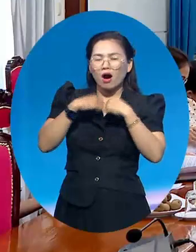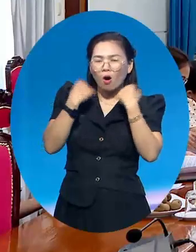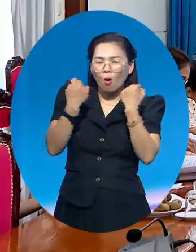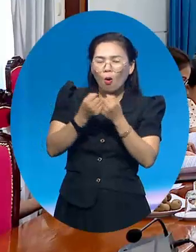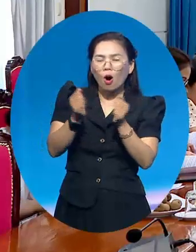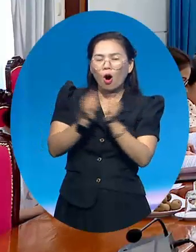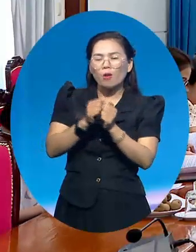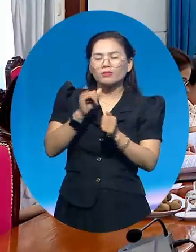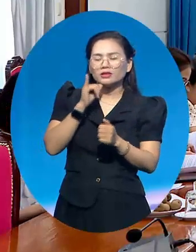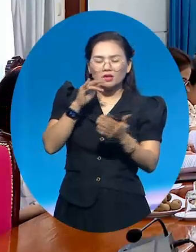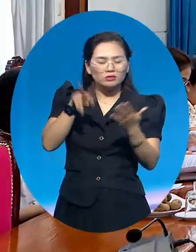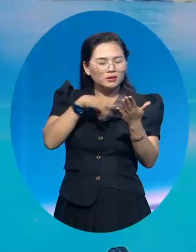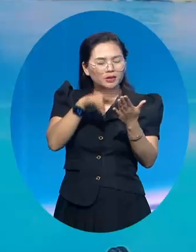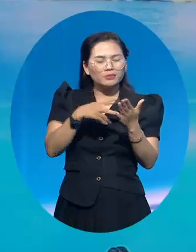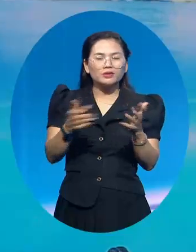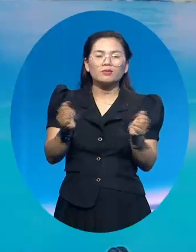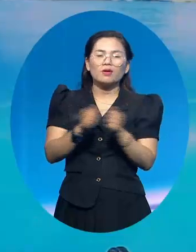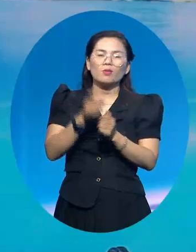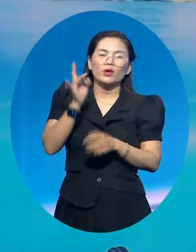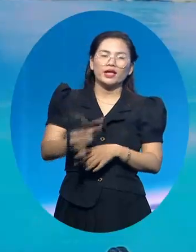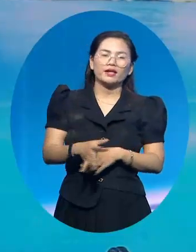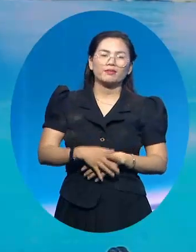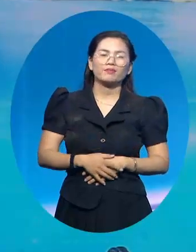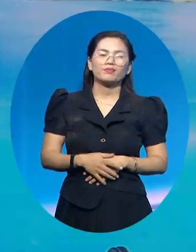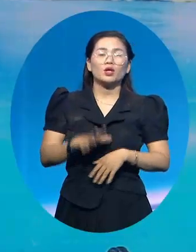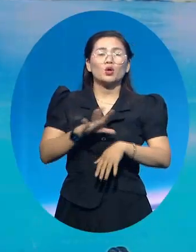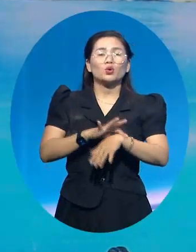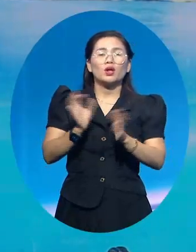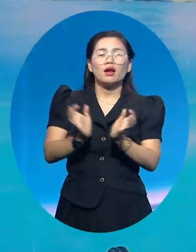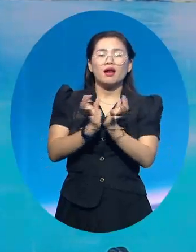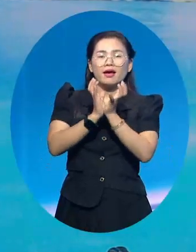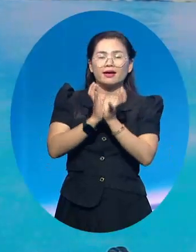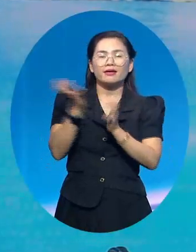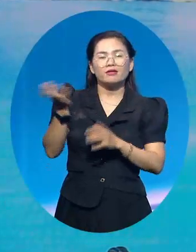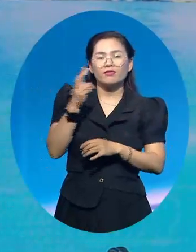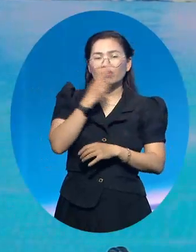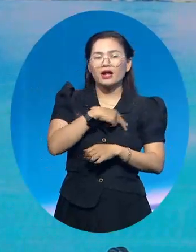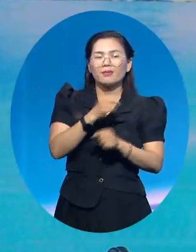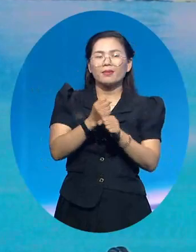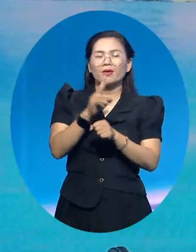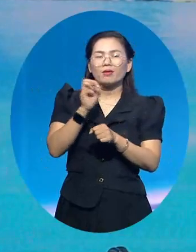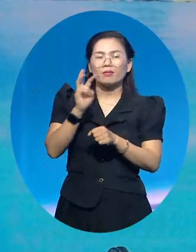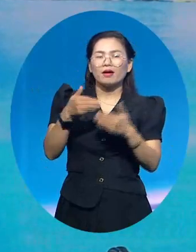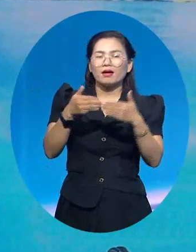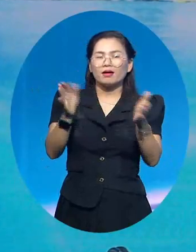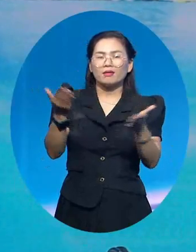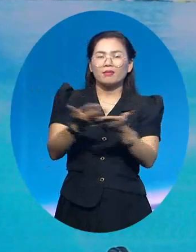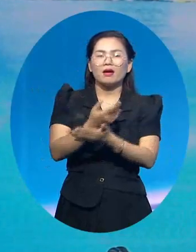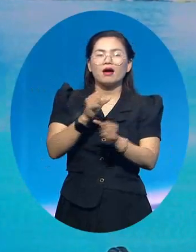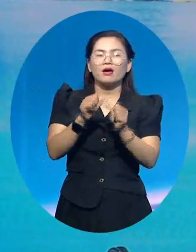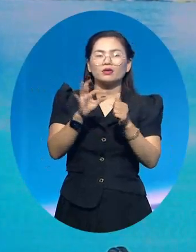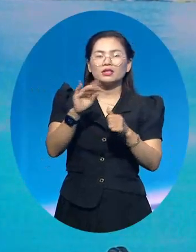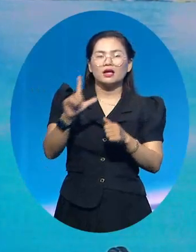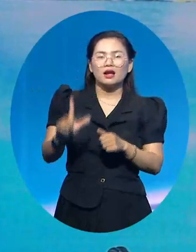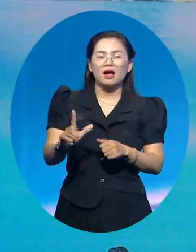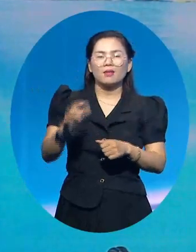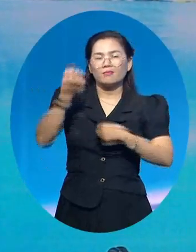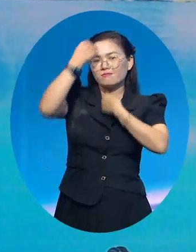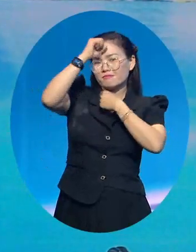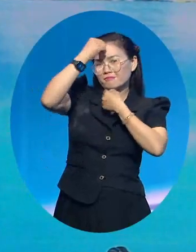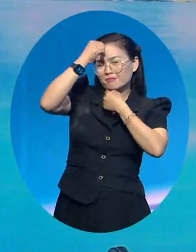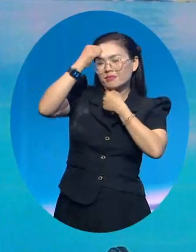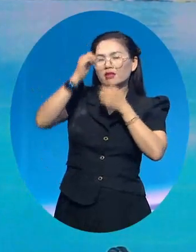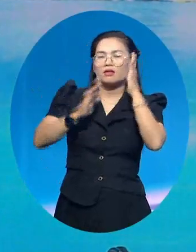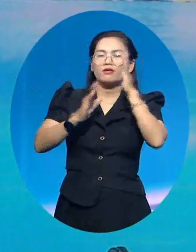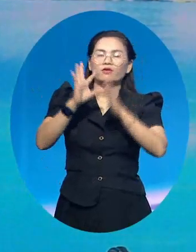họp thứ 6 tới đây. Tuần lễ ngành nước Việt Nam 2023 vừa khai mạc tại Trung tâm Triển lãm Quốc tế thành phố Thủ Dầu Một,